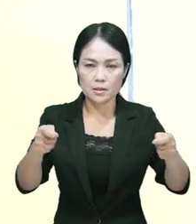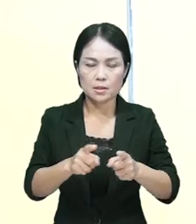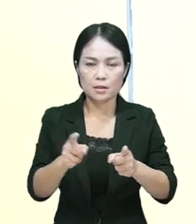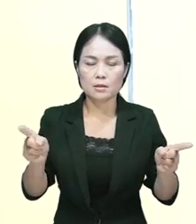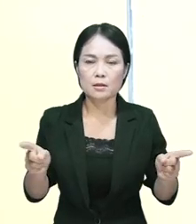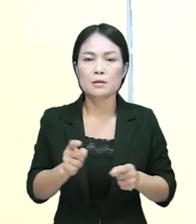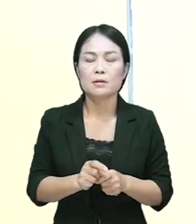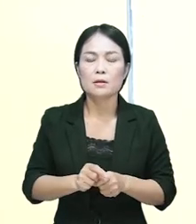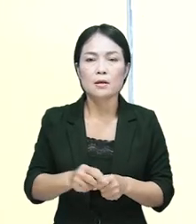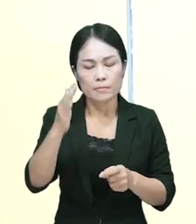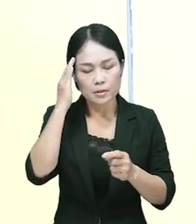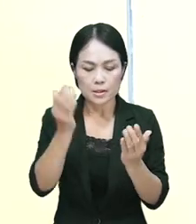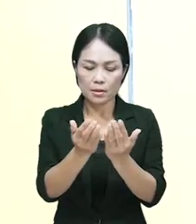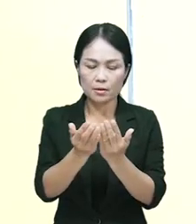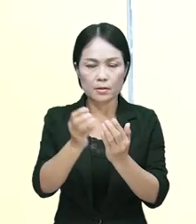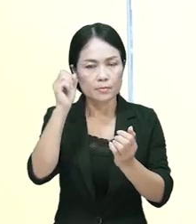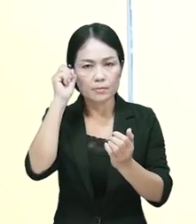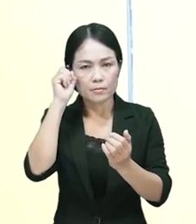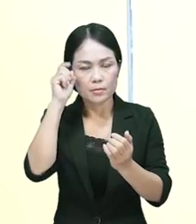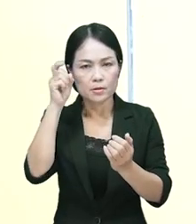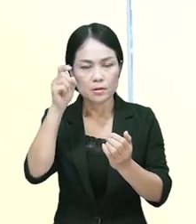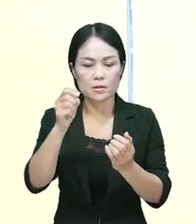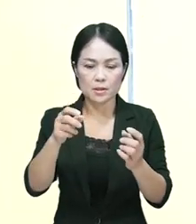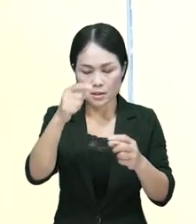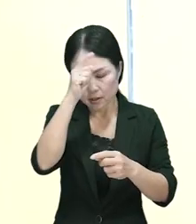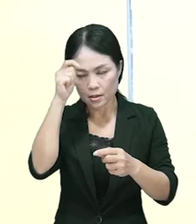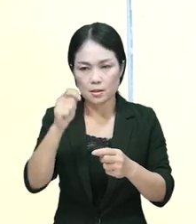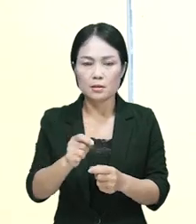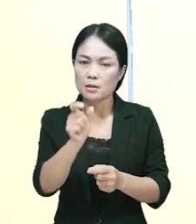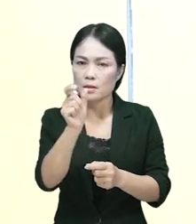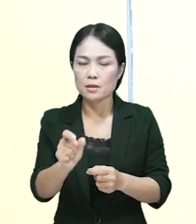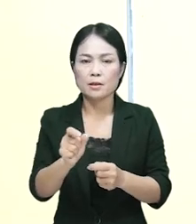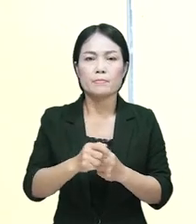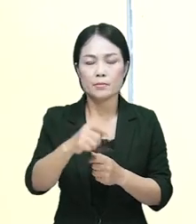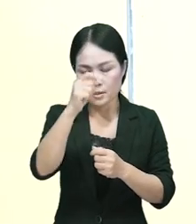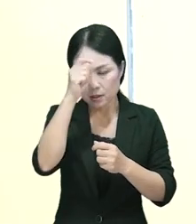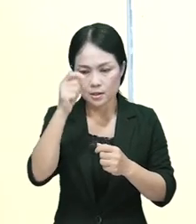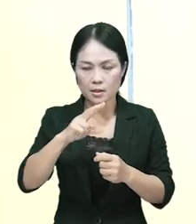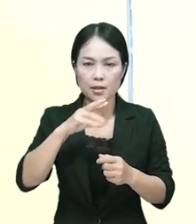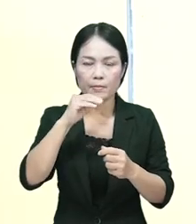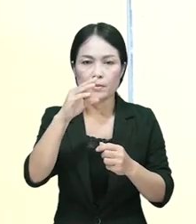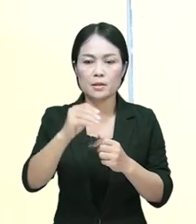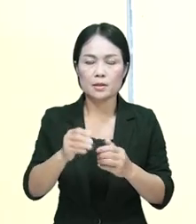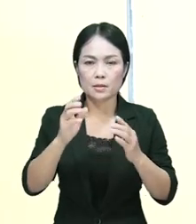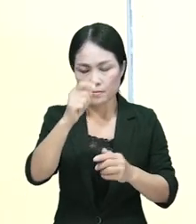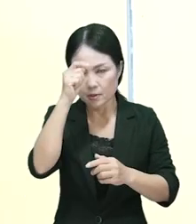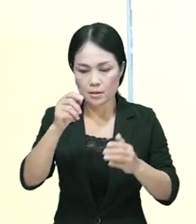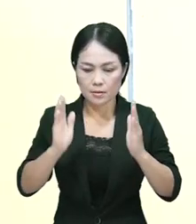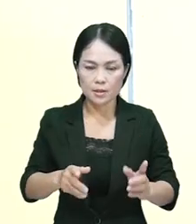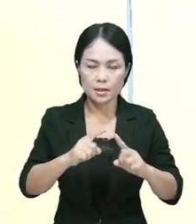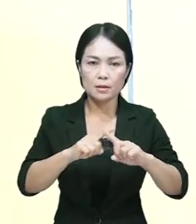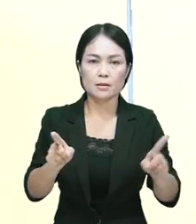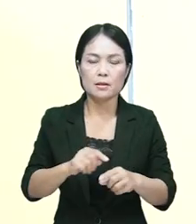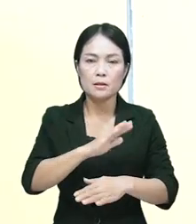ចេះអានរឿងហ្នឹងចាយល់រឿងព្រមទាំងចេះសង្ខេបរឿងហើយនឹងនិទានរឿងនេះទៅដល់អ្នករដីទៀតណាកូនណា